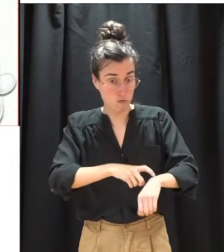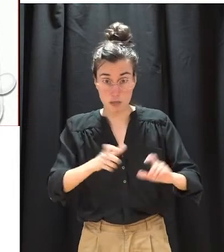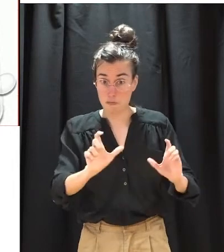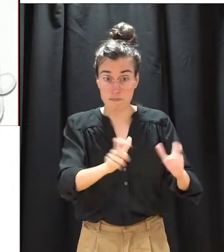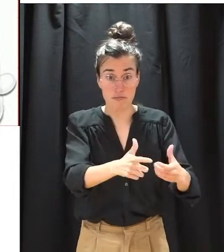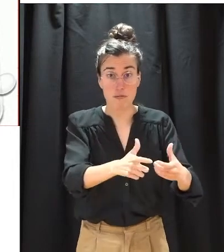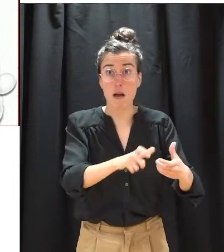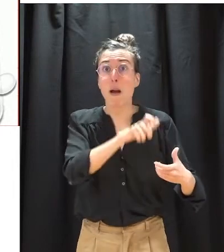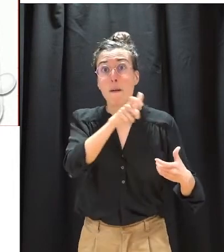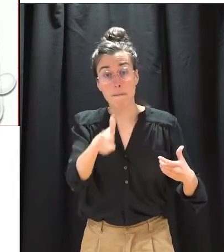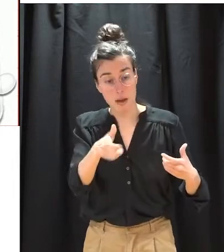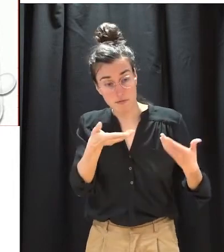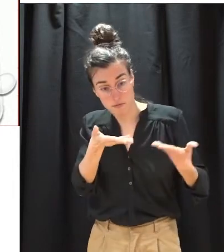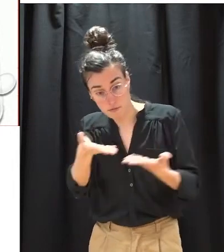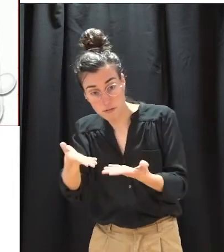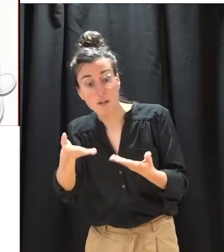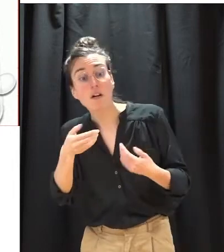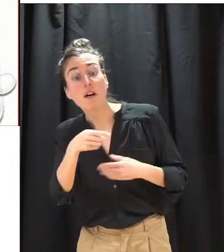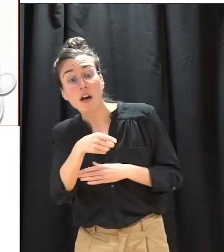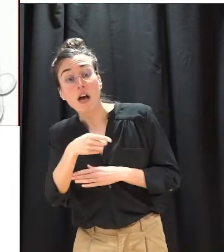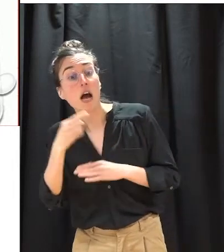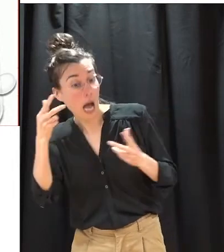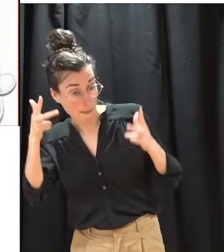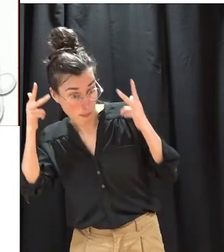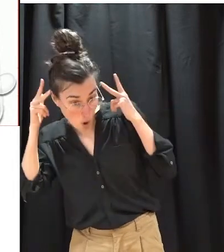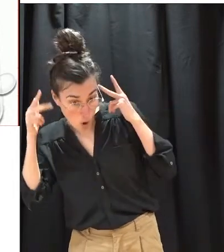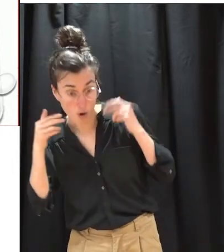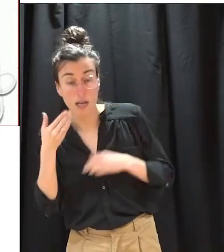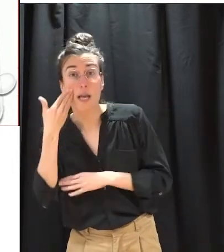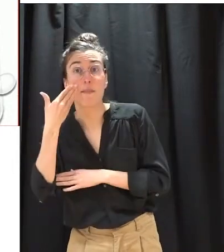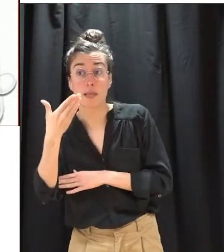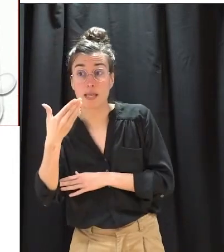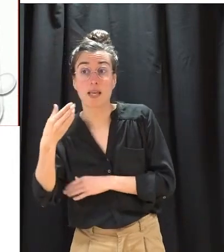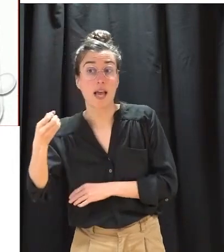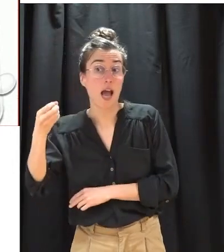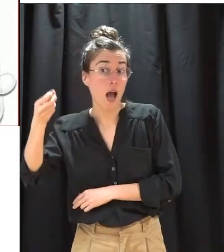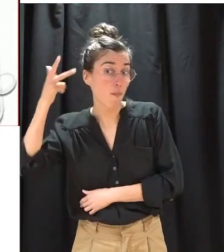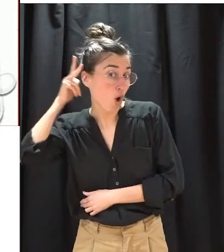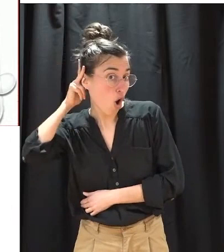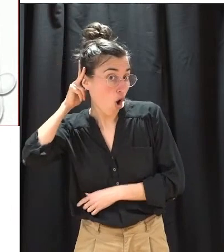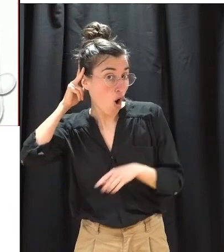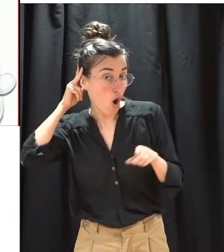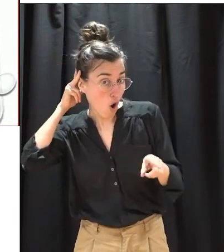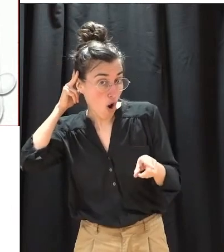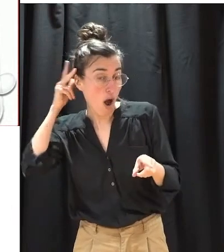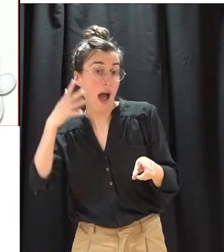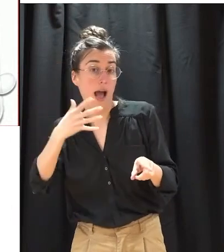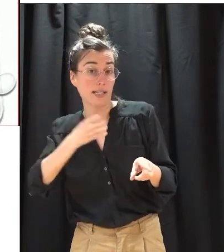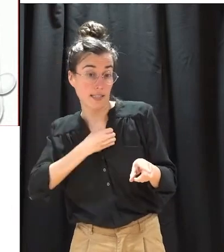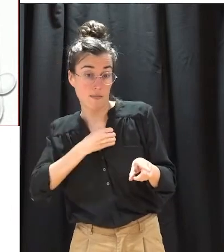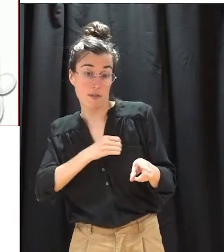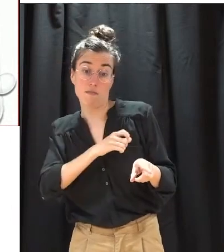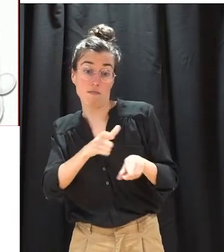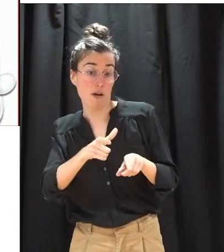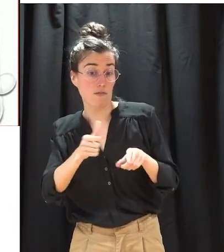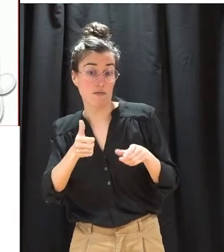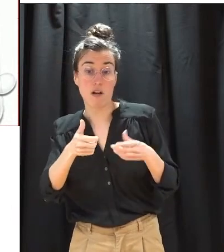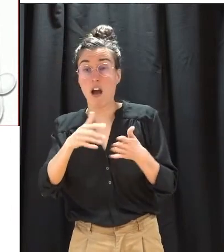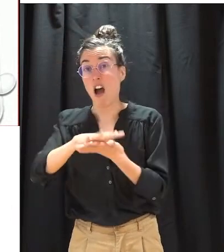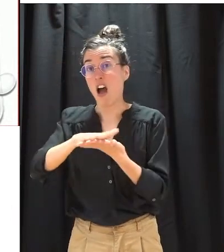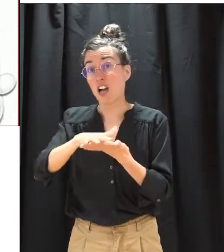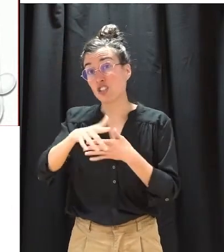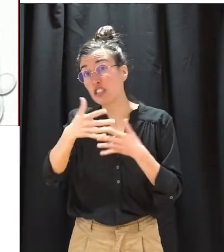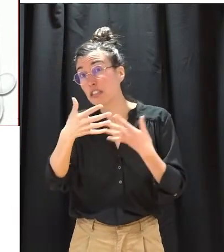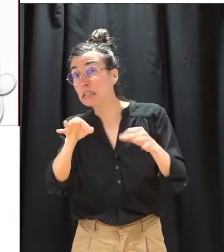si l'implant est accepté, cette opération a été préconisée donc très tôt, aux alentours de 10 à 12 mois, parce que c'est le